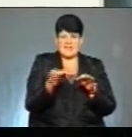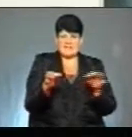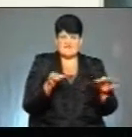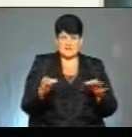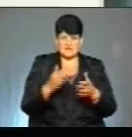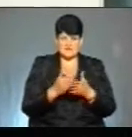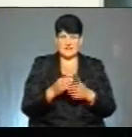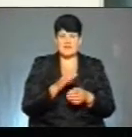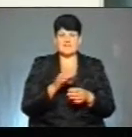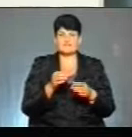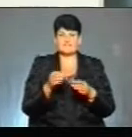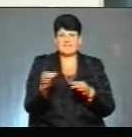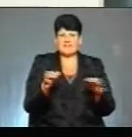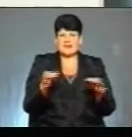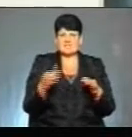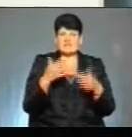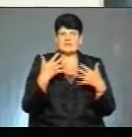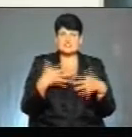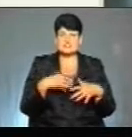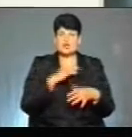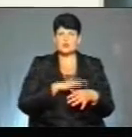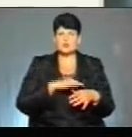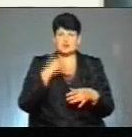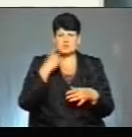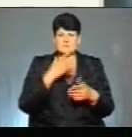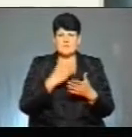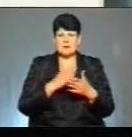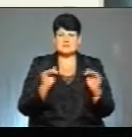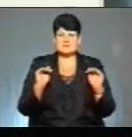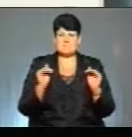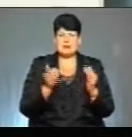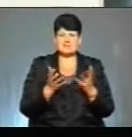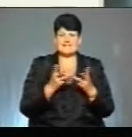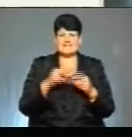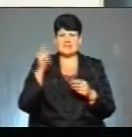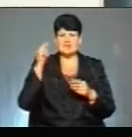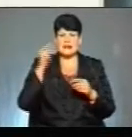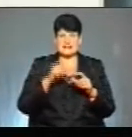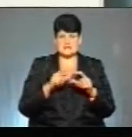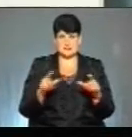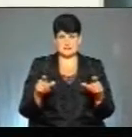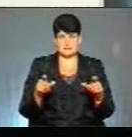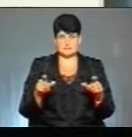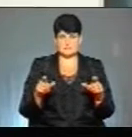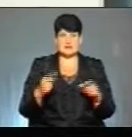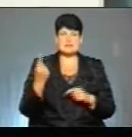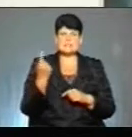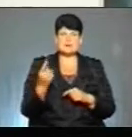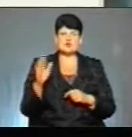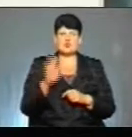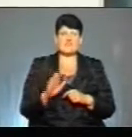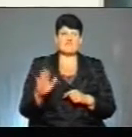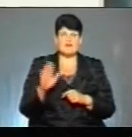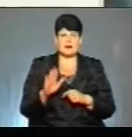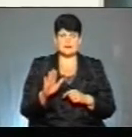втрачають свою юридичну особу, і за рахунок цього ми маємо зменшення кількості навчальних закладів. Тобто з 1